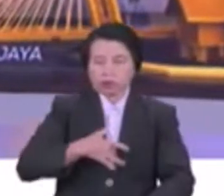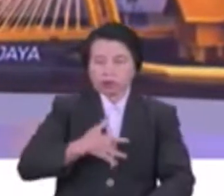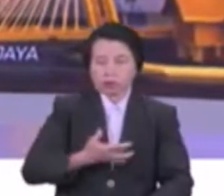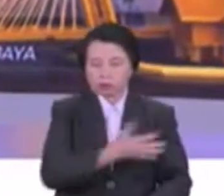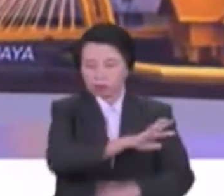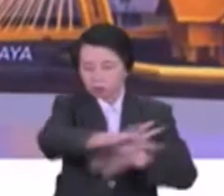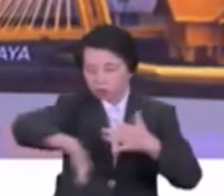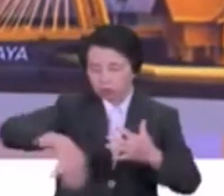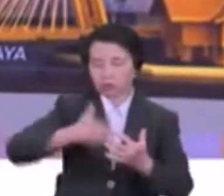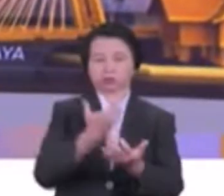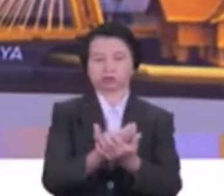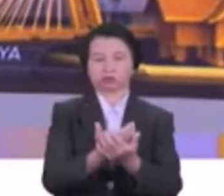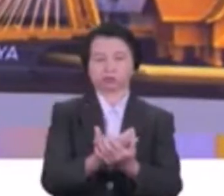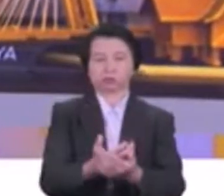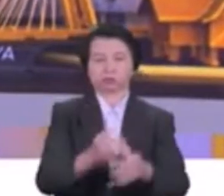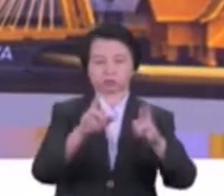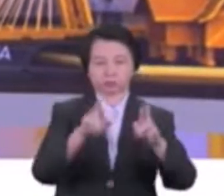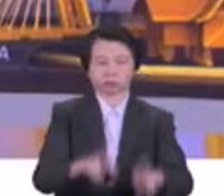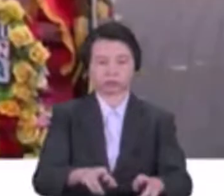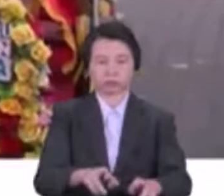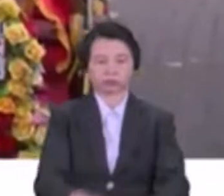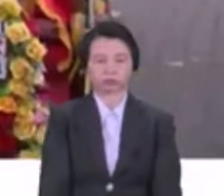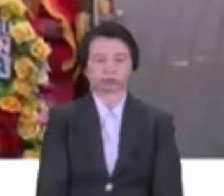segenap lapisan masyarakat.